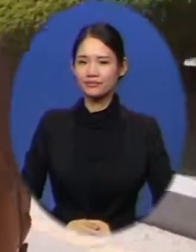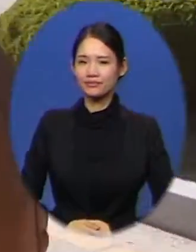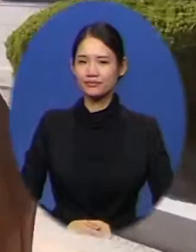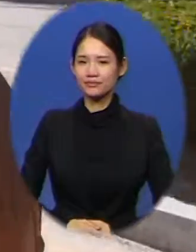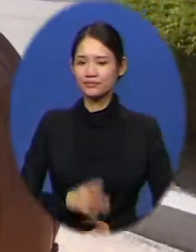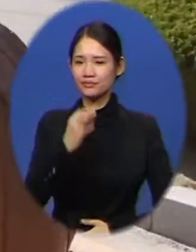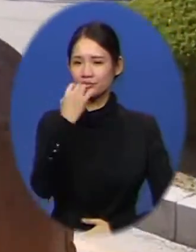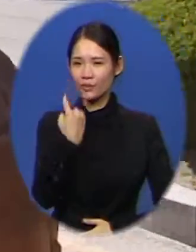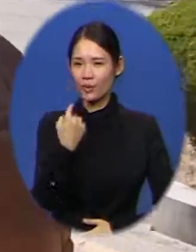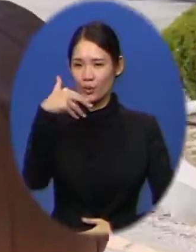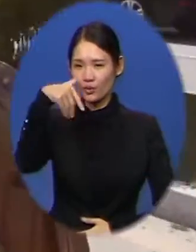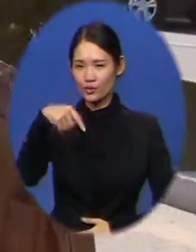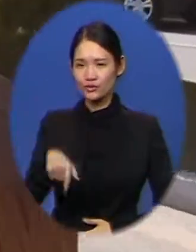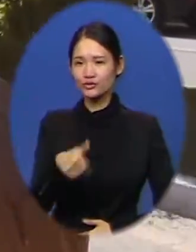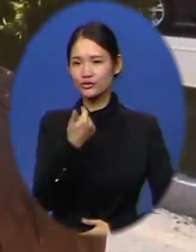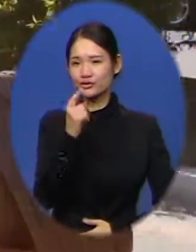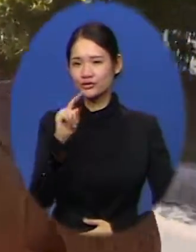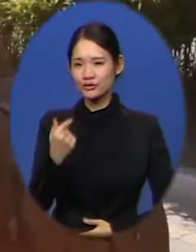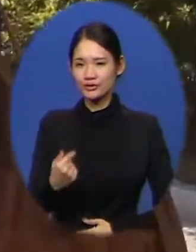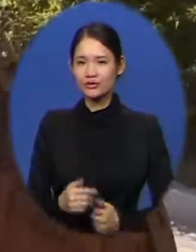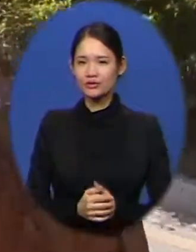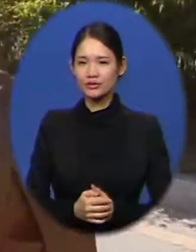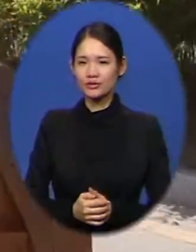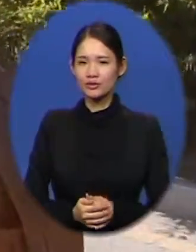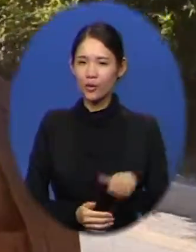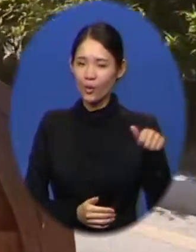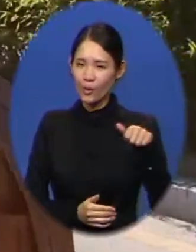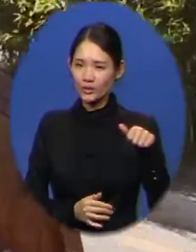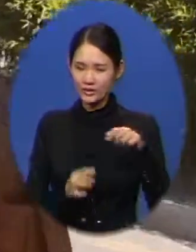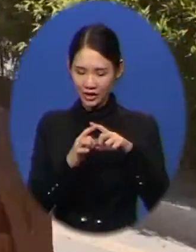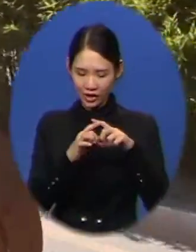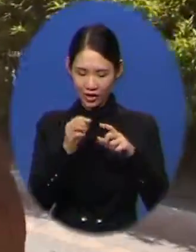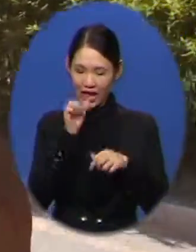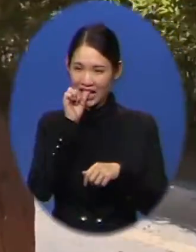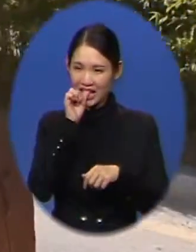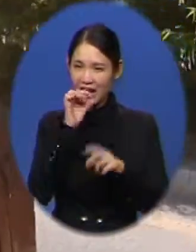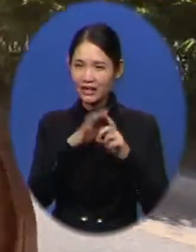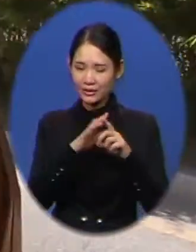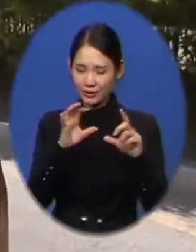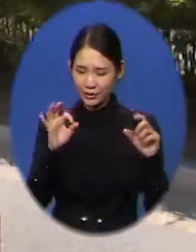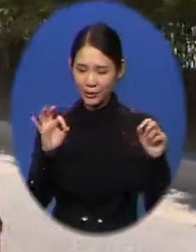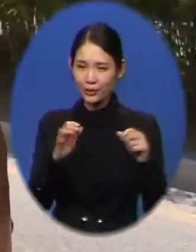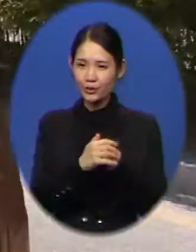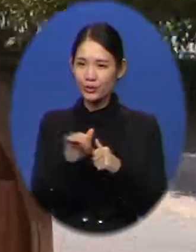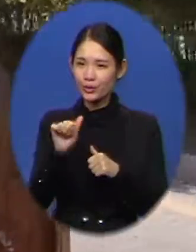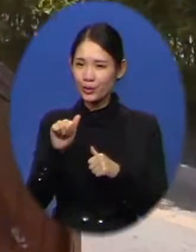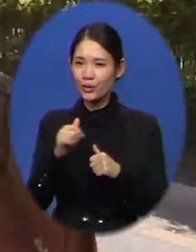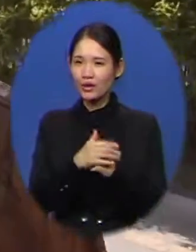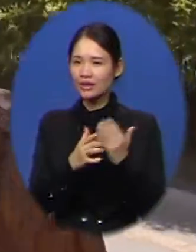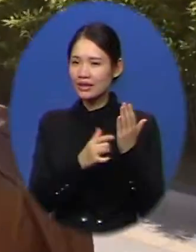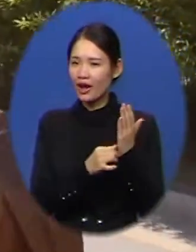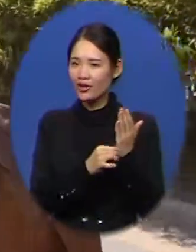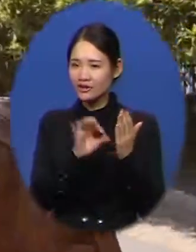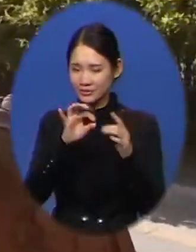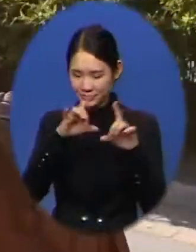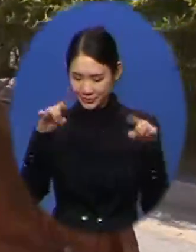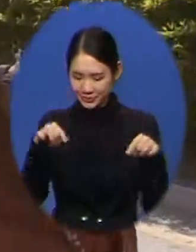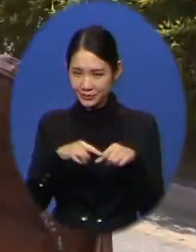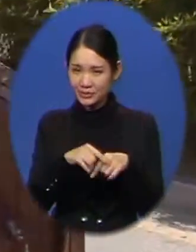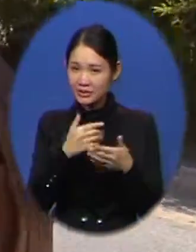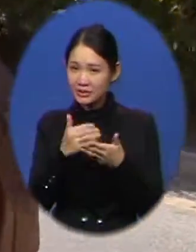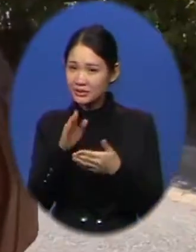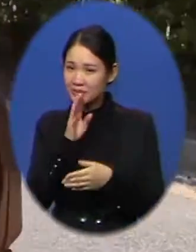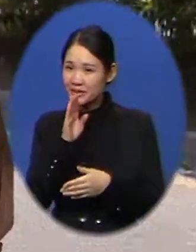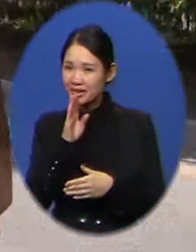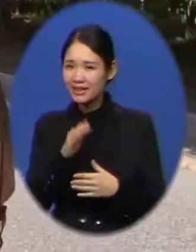오죽헌. 오죽헌? 네. 5,000원짜리 그 앞에 그린 그 오죽헌 맞아요? 네, 맞아요.